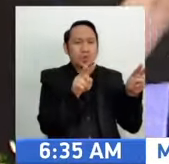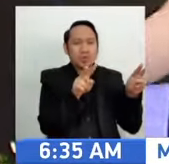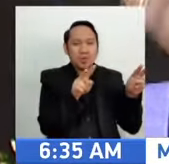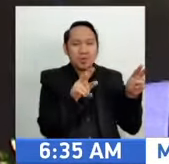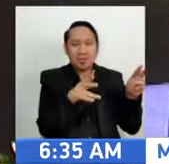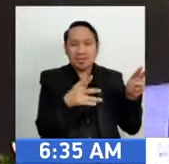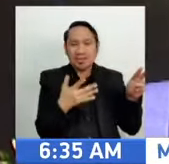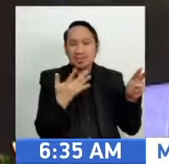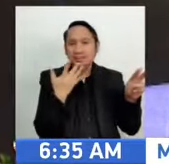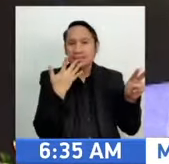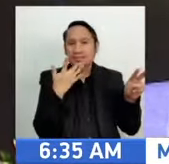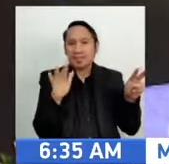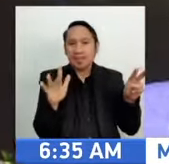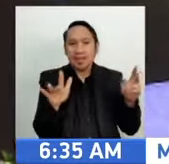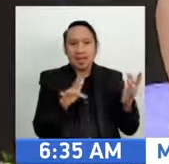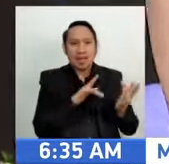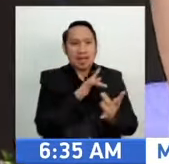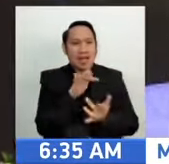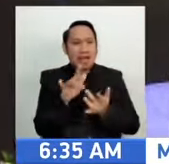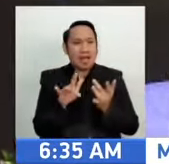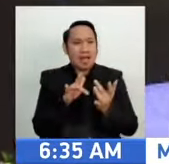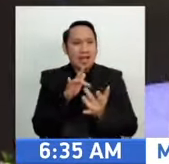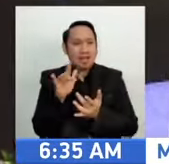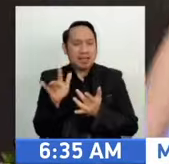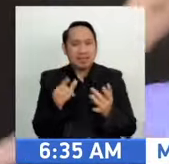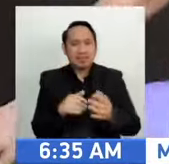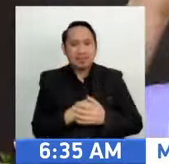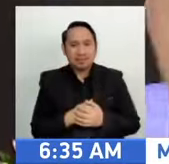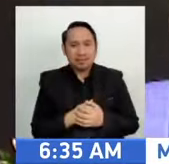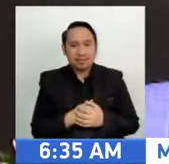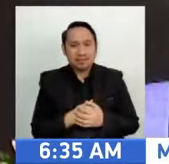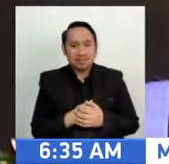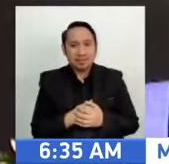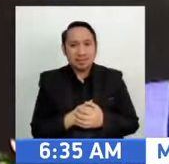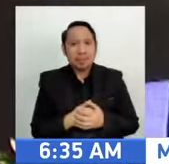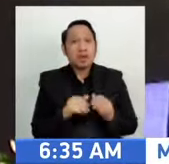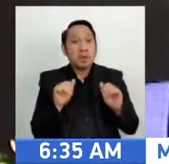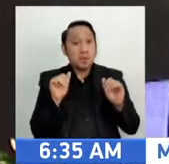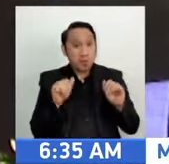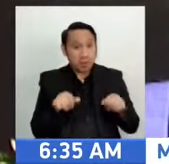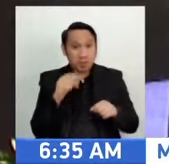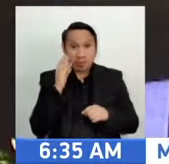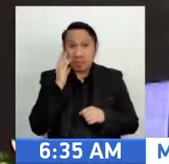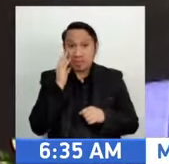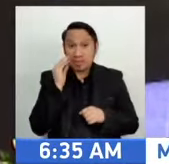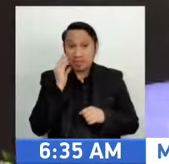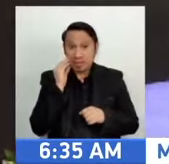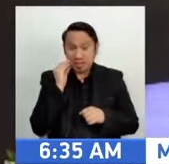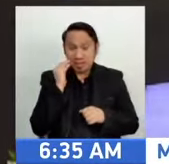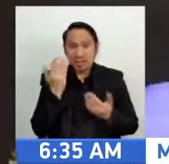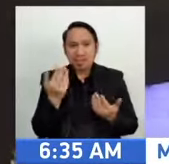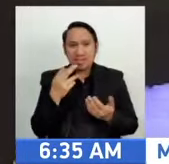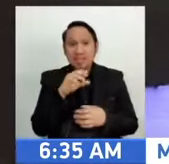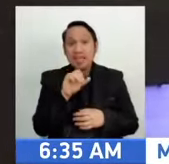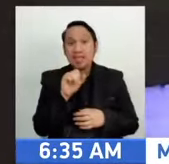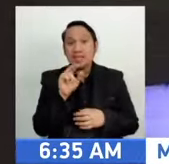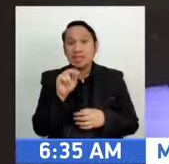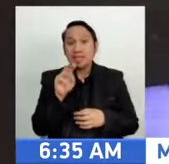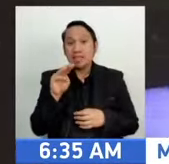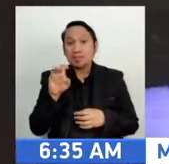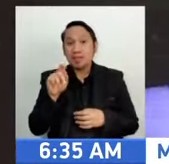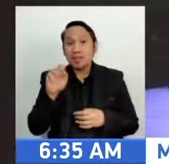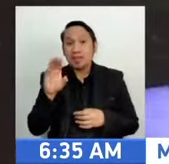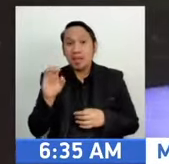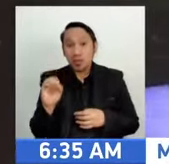with that breathtaking view. Aha, dahil pwede yan ma-experience sa San Mateo Rizal na malapit lang dito sa metro. Naku, ilang oras na.